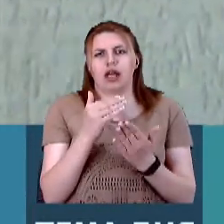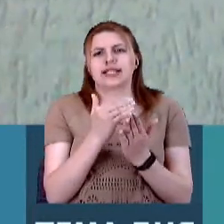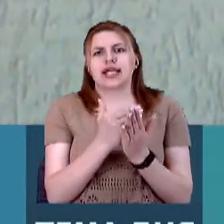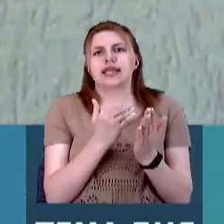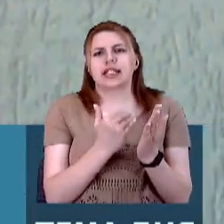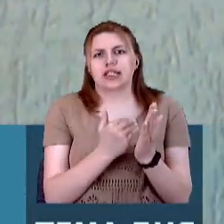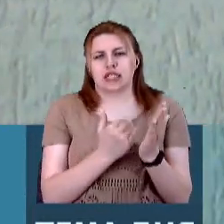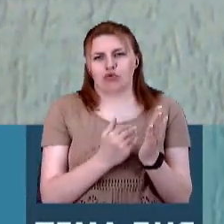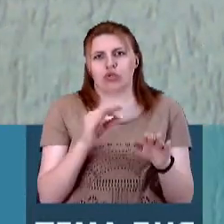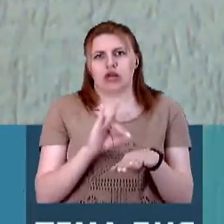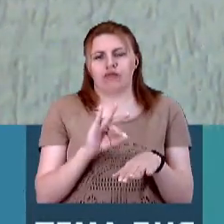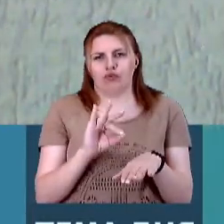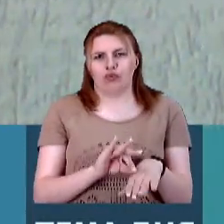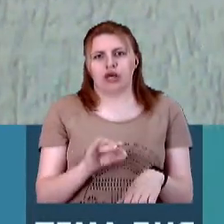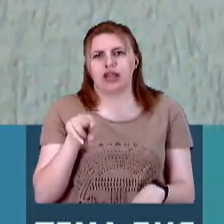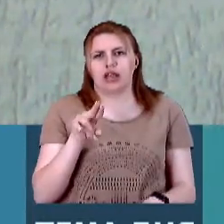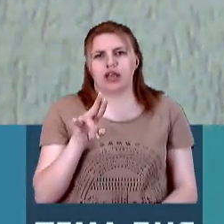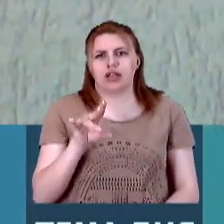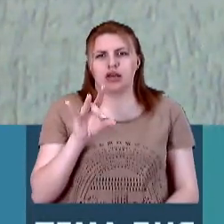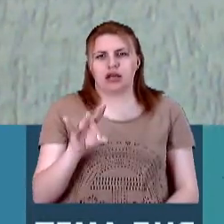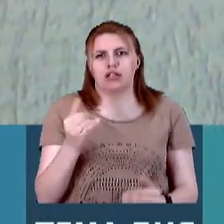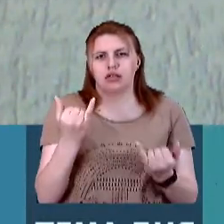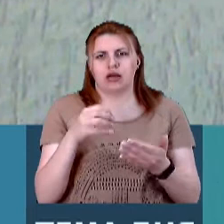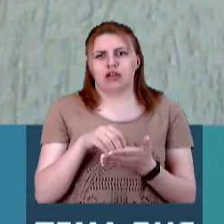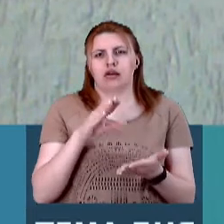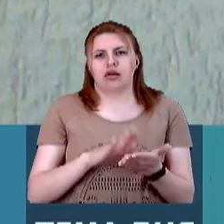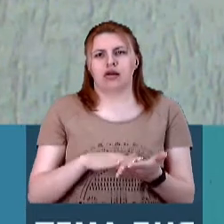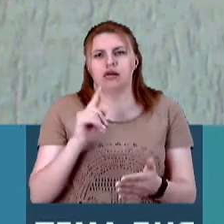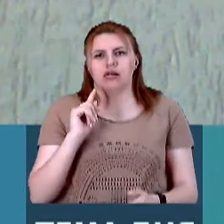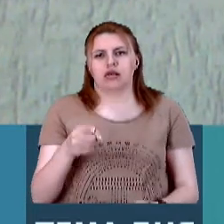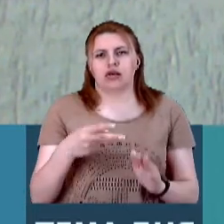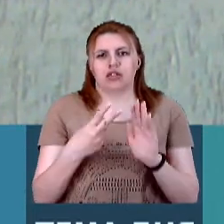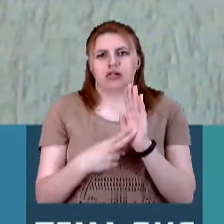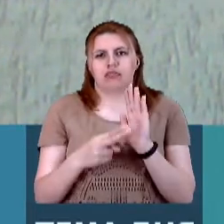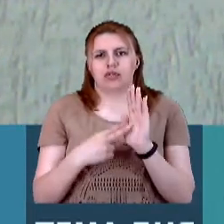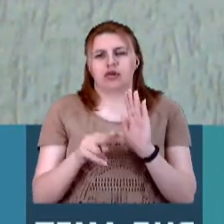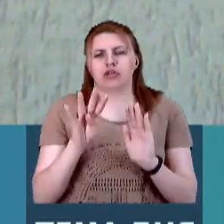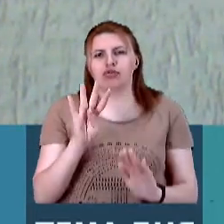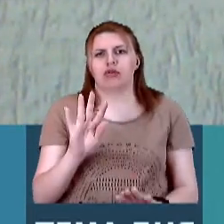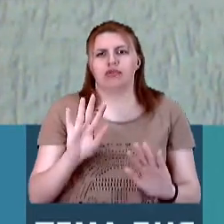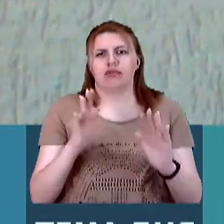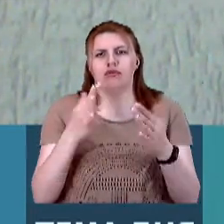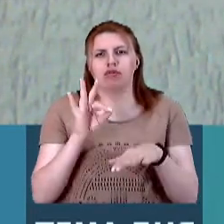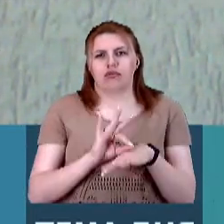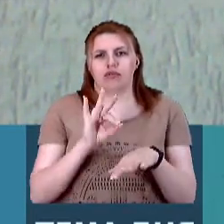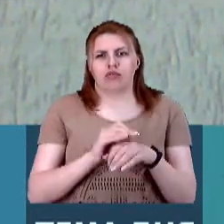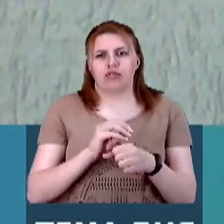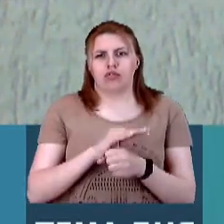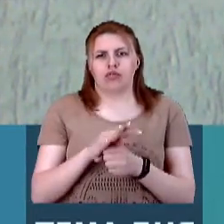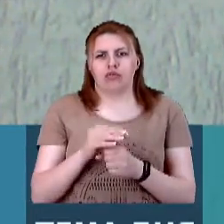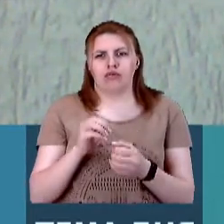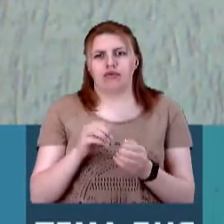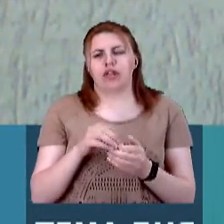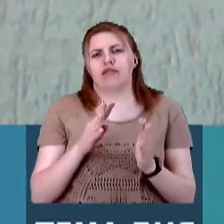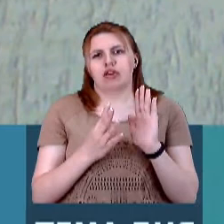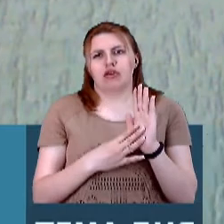на території так званої ДНР наразі зареєстровано приблизно 1074 випадки захворювання на COVID-19. Для